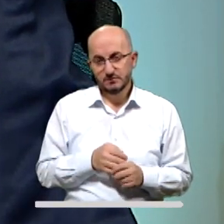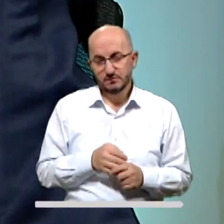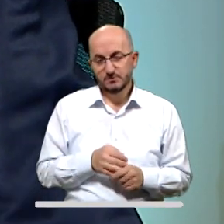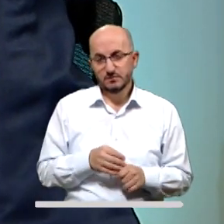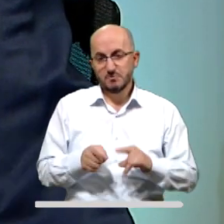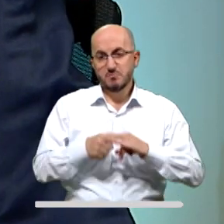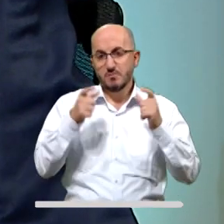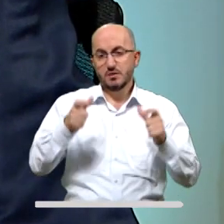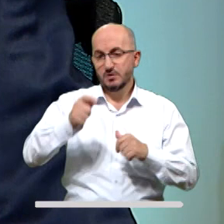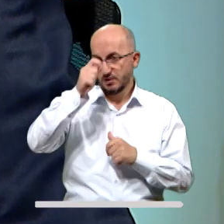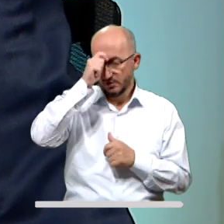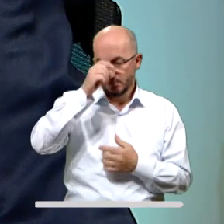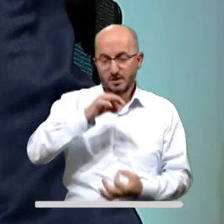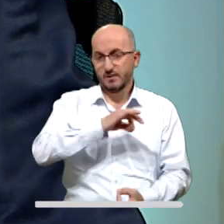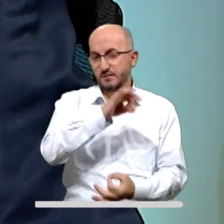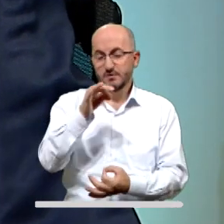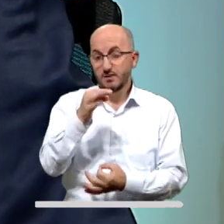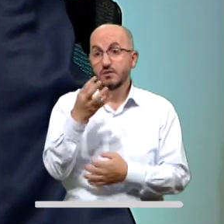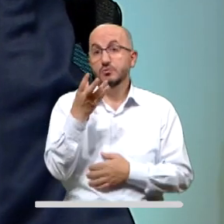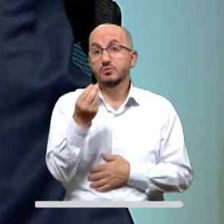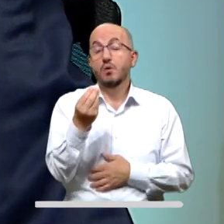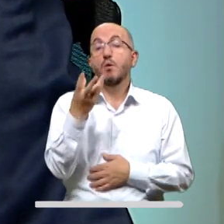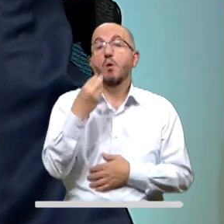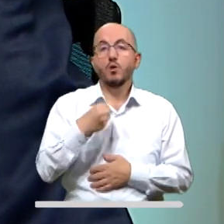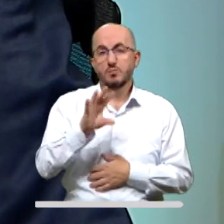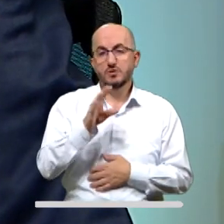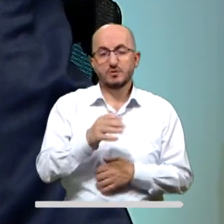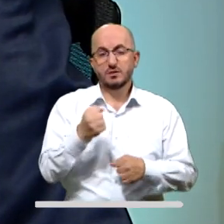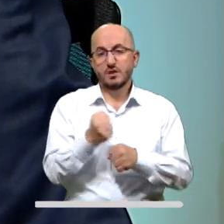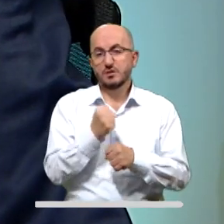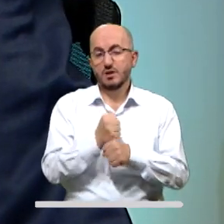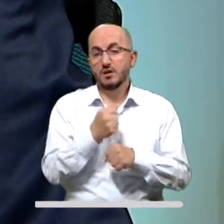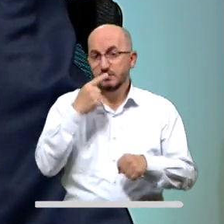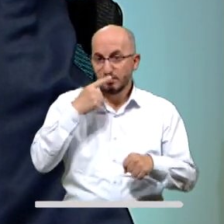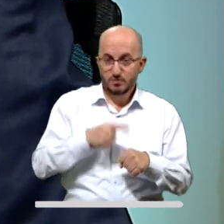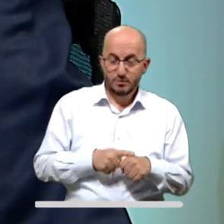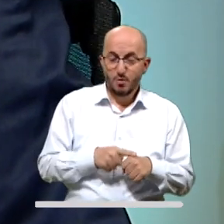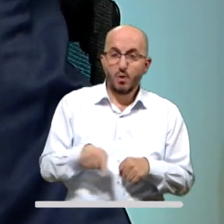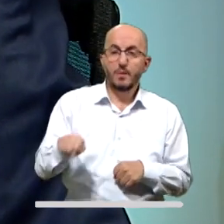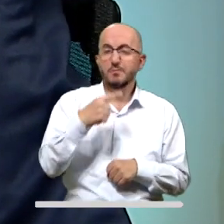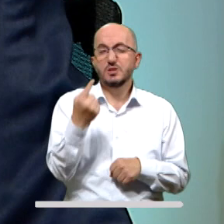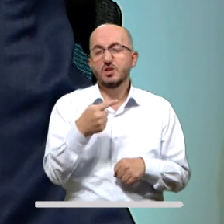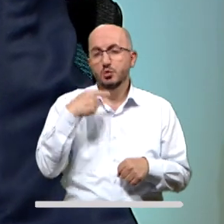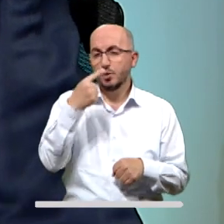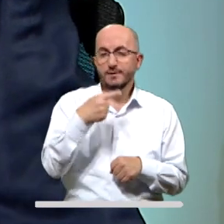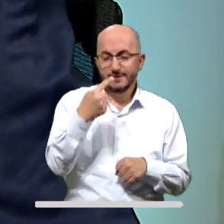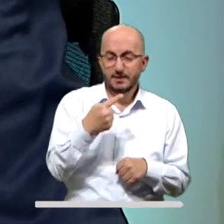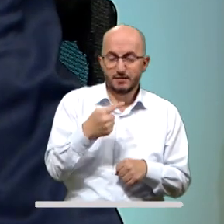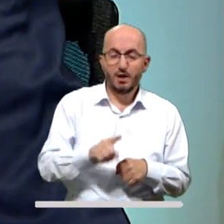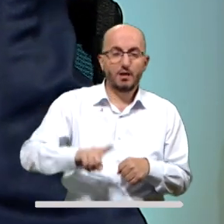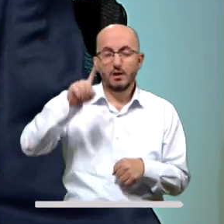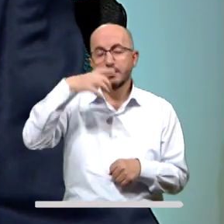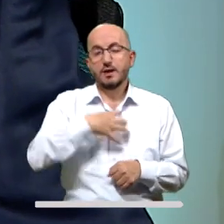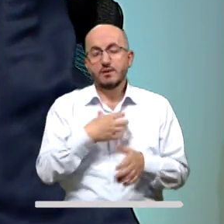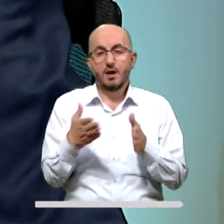Mekkeli kafirler çok olmasa da putlara inanıyorlardı. Onların bir şey söylediklerine, bazı bilgileri Allah'la